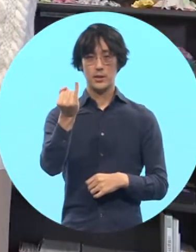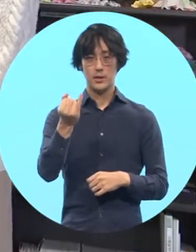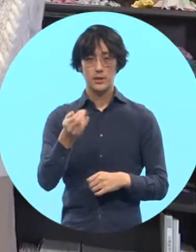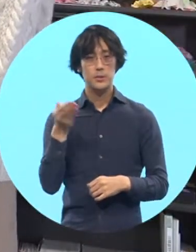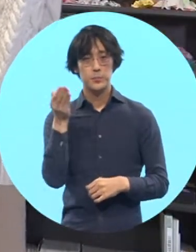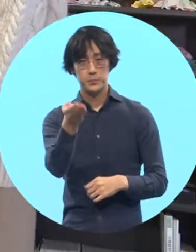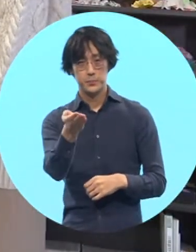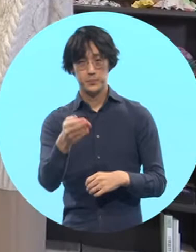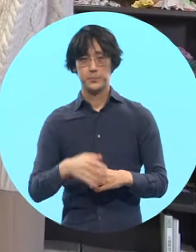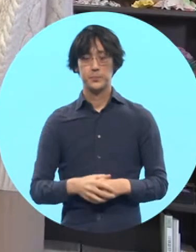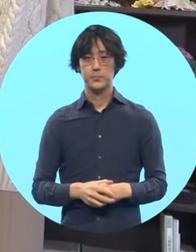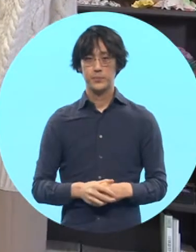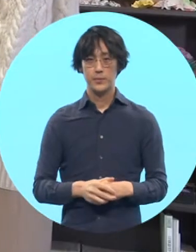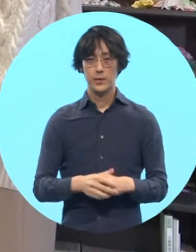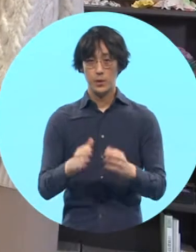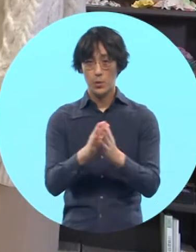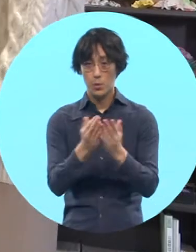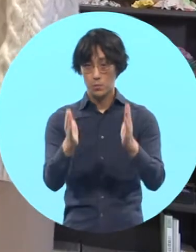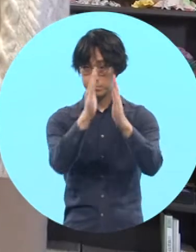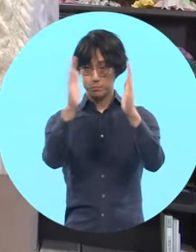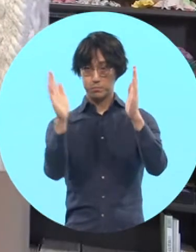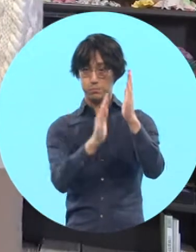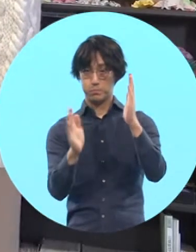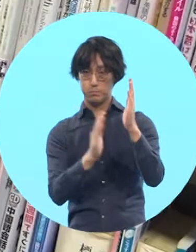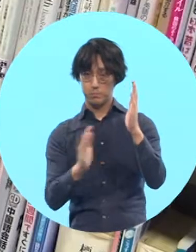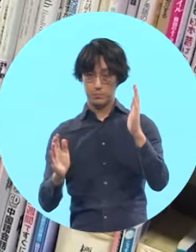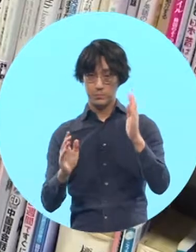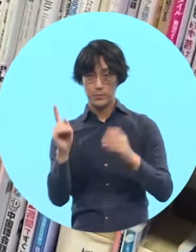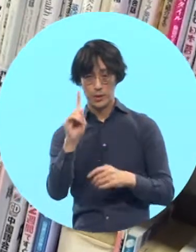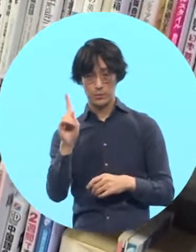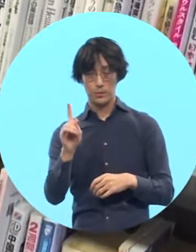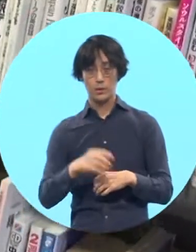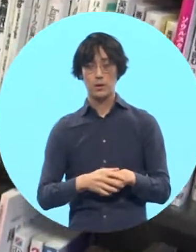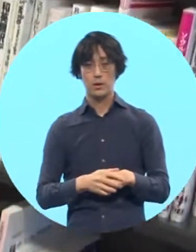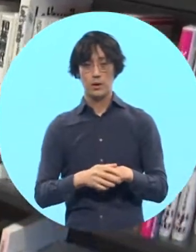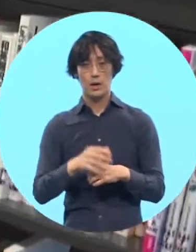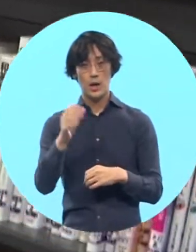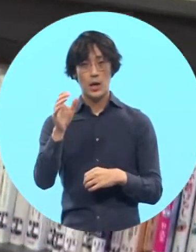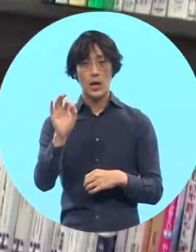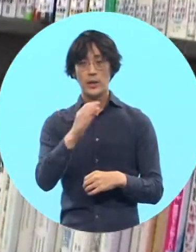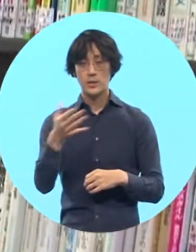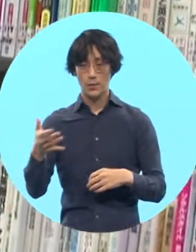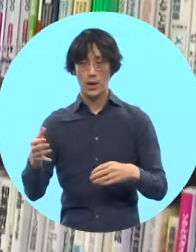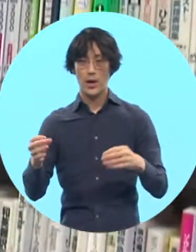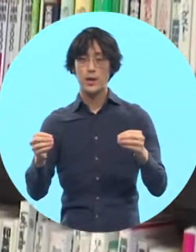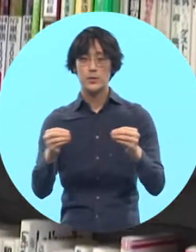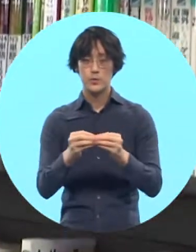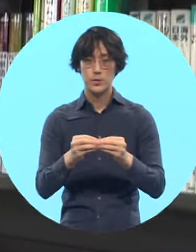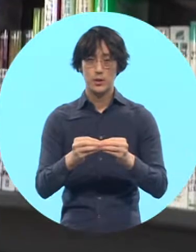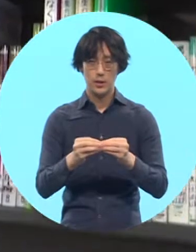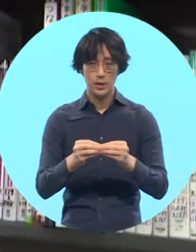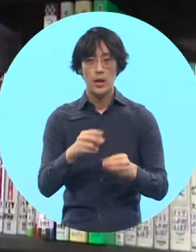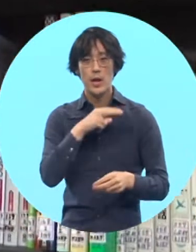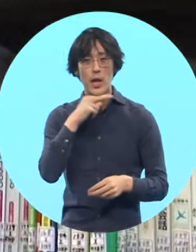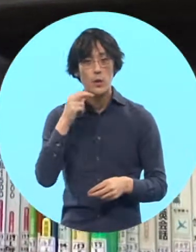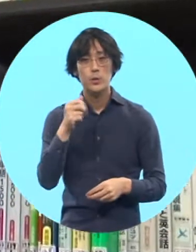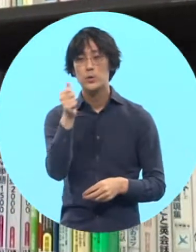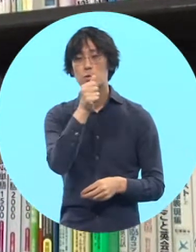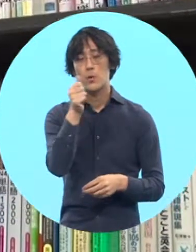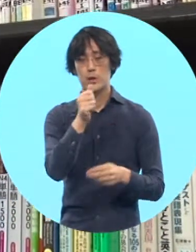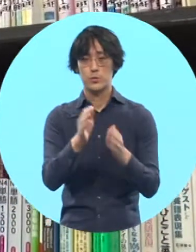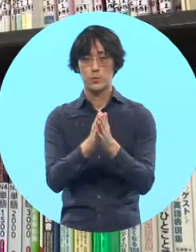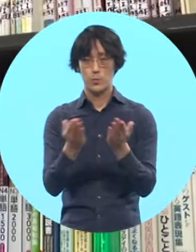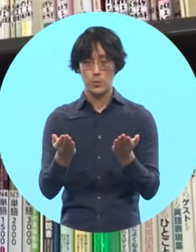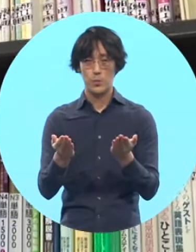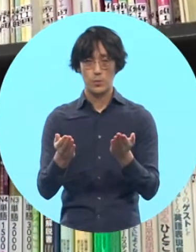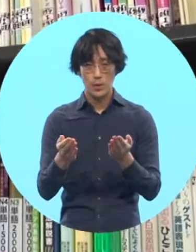に本がずらっと並んでますけど、 はい、 これは、 はい、金沢のことを英語で紹介している本ですとか、あと海外の